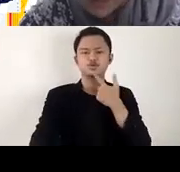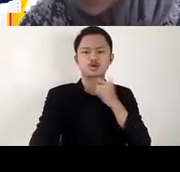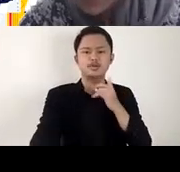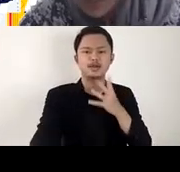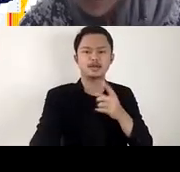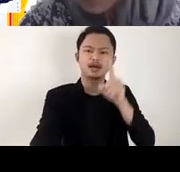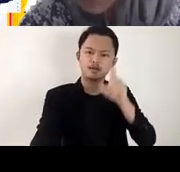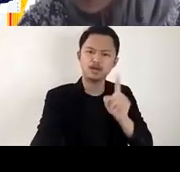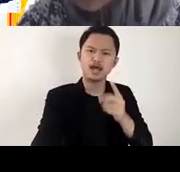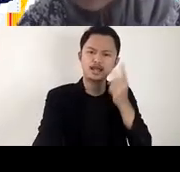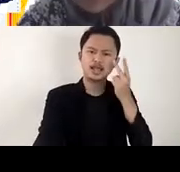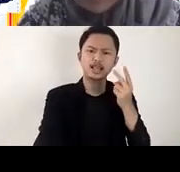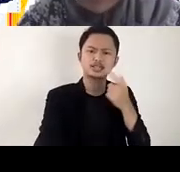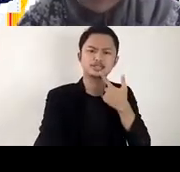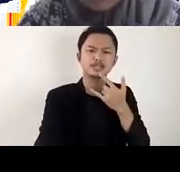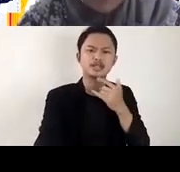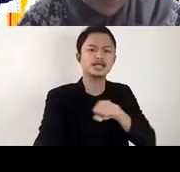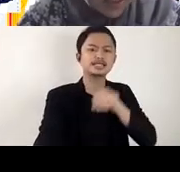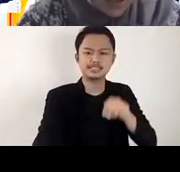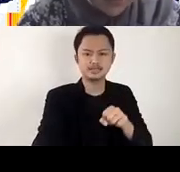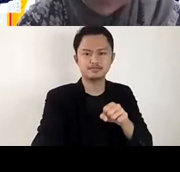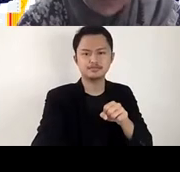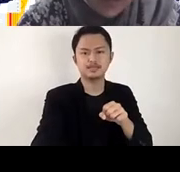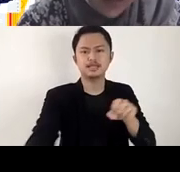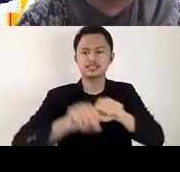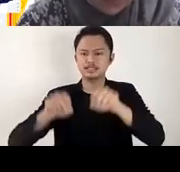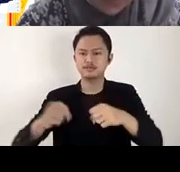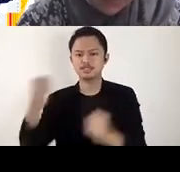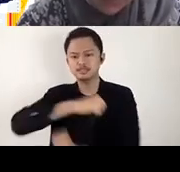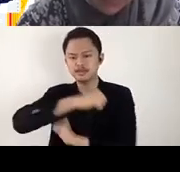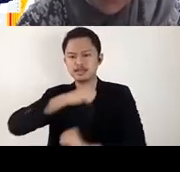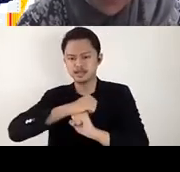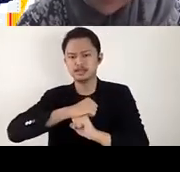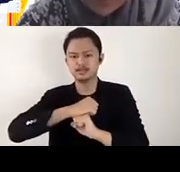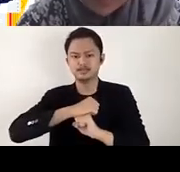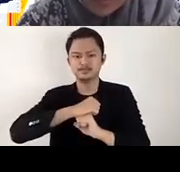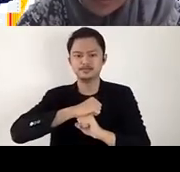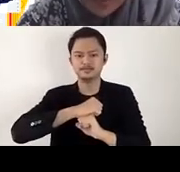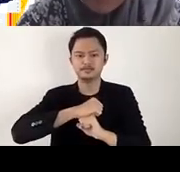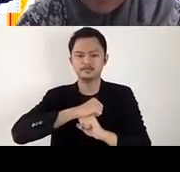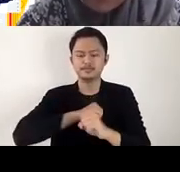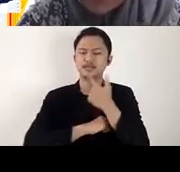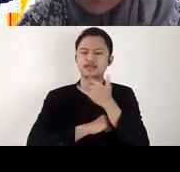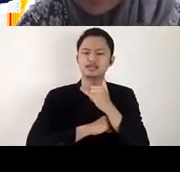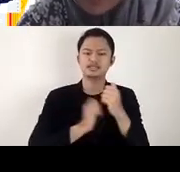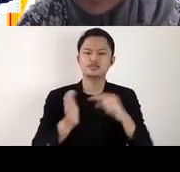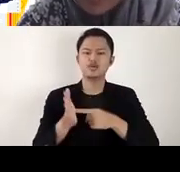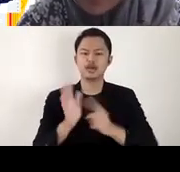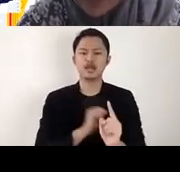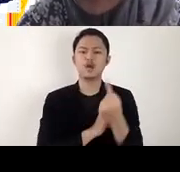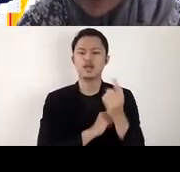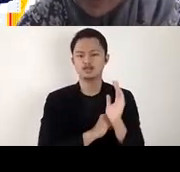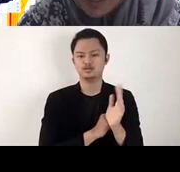terdapat kebutuhannya untuk membuka ada sebuah mekanisme yang bisa menjembatani ini gitu Dan Dan kita sebenarnya start lebih awal Jadi